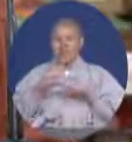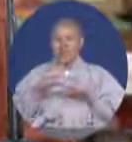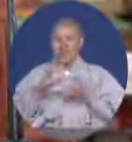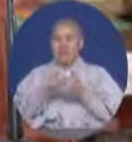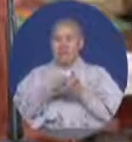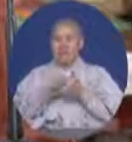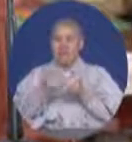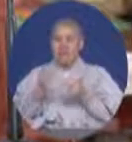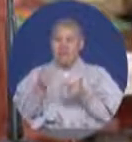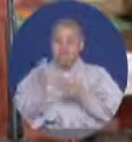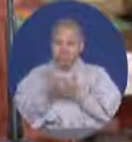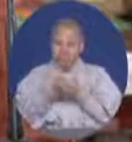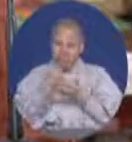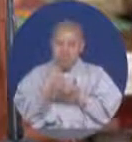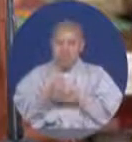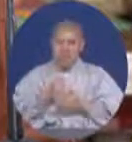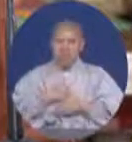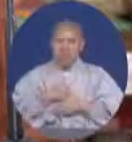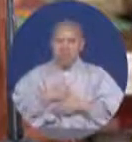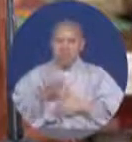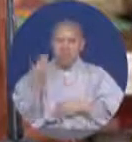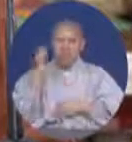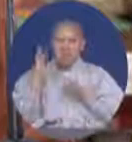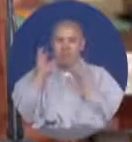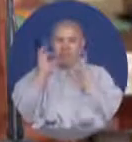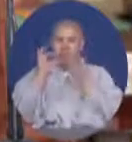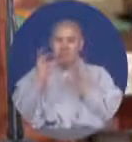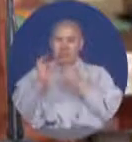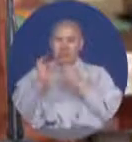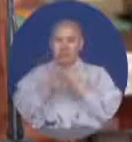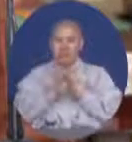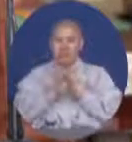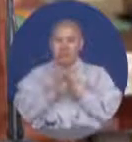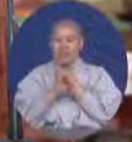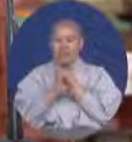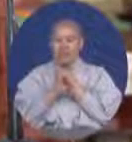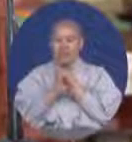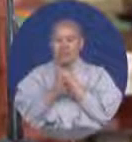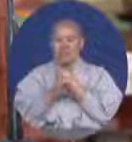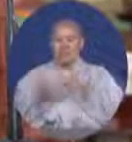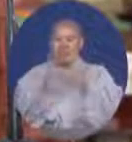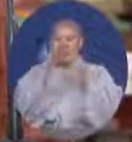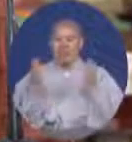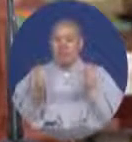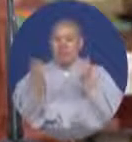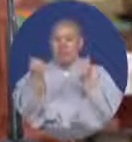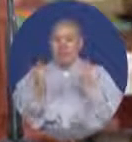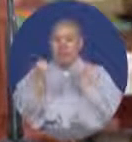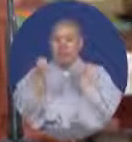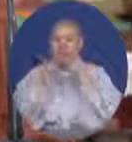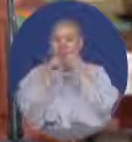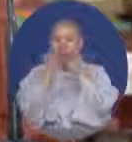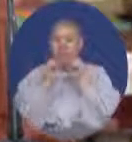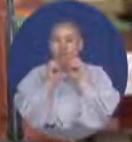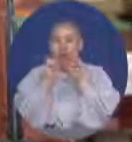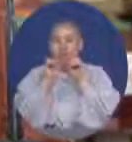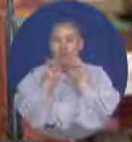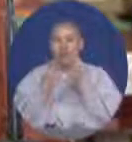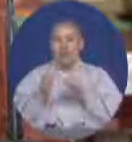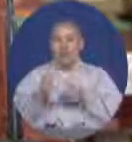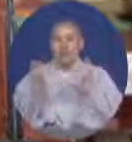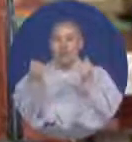아니에요. 요즘 보면 전부가 이게 뭐 건강하라고 떠들어. 건강하라고. 무슨 놈의